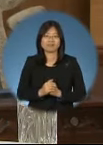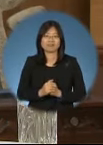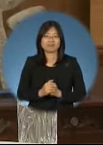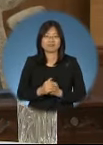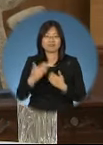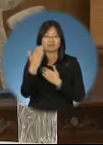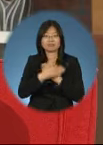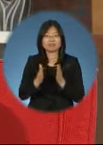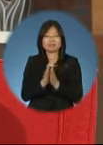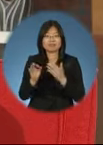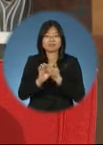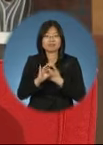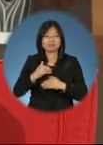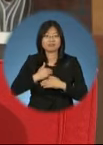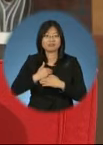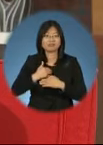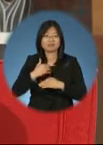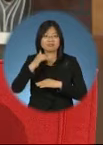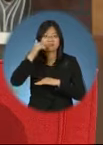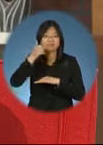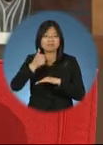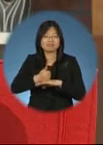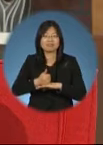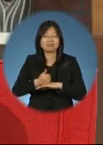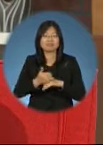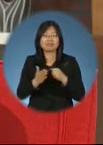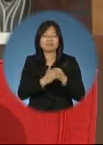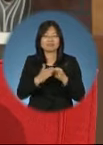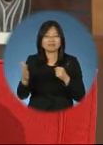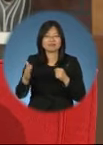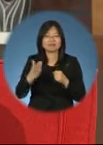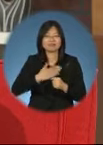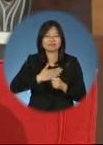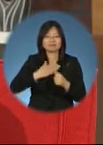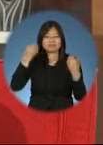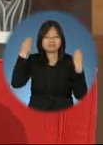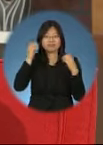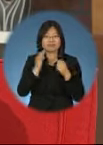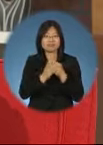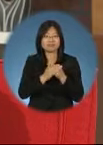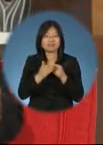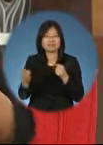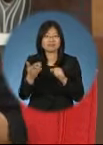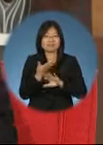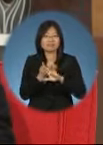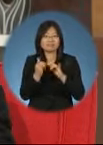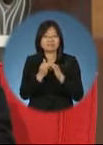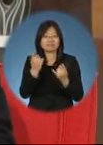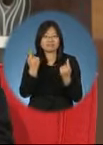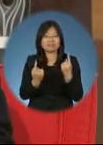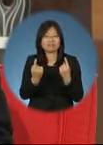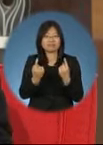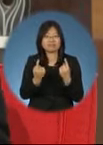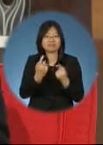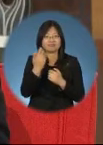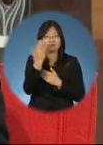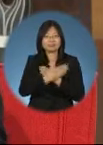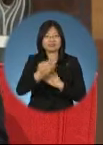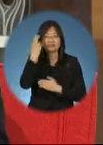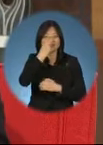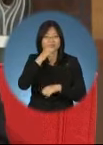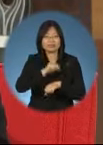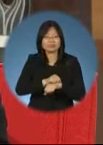몸이 시작이면 더 마지막이잖아요. 예, 예. 저는 뭐 춤을 추니까 어차피 다른 사람보다 몸 관리를 더